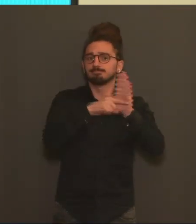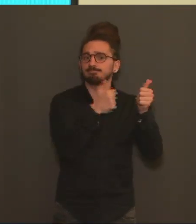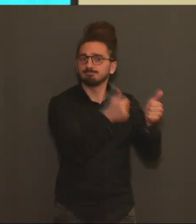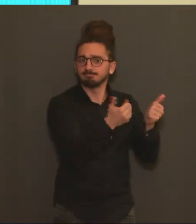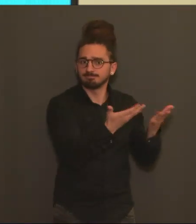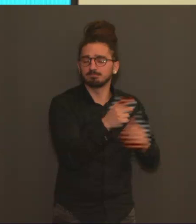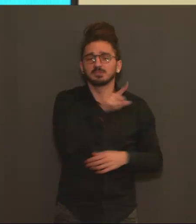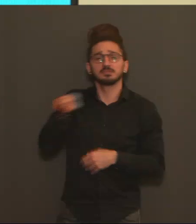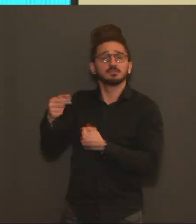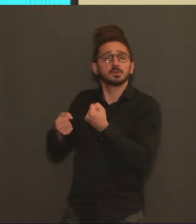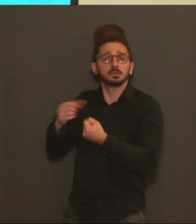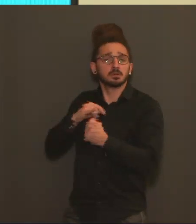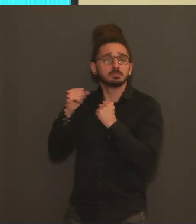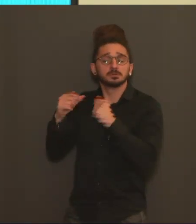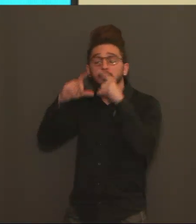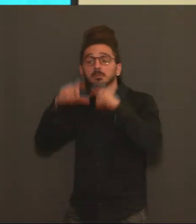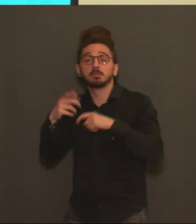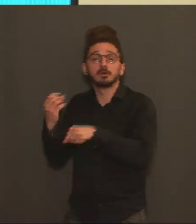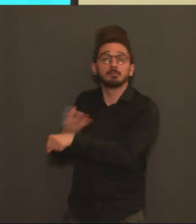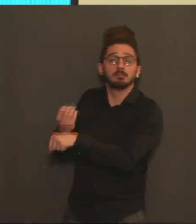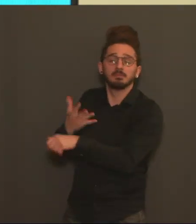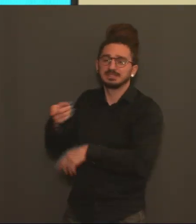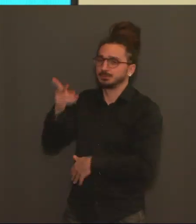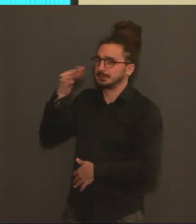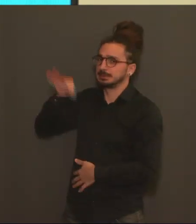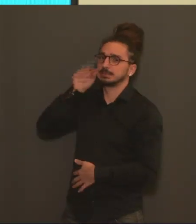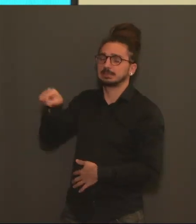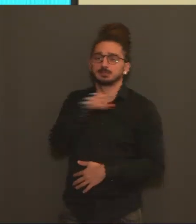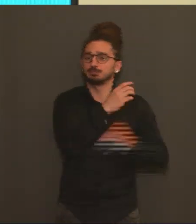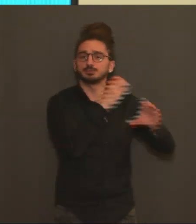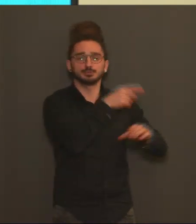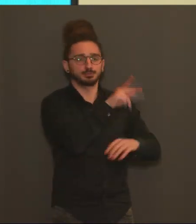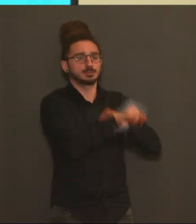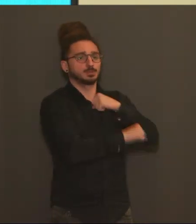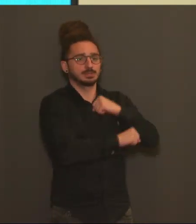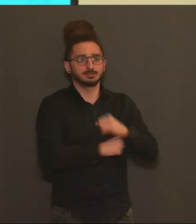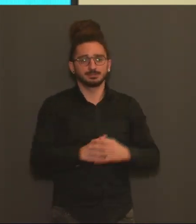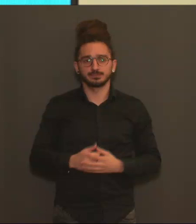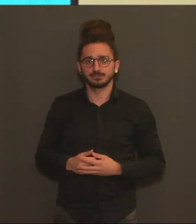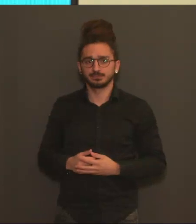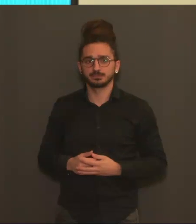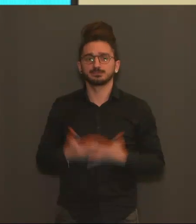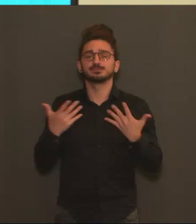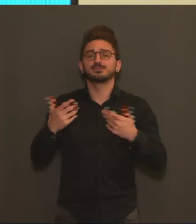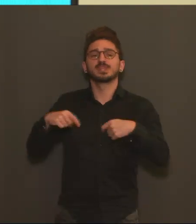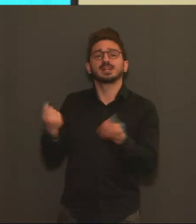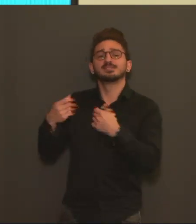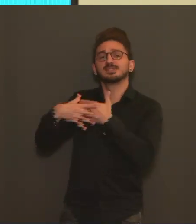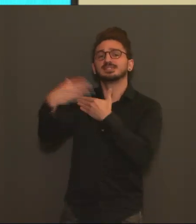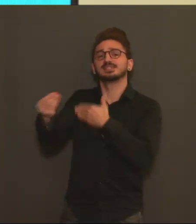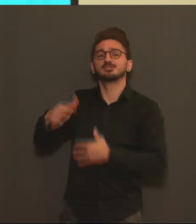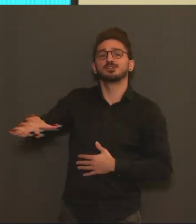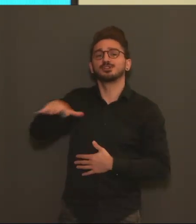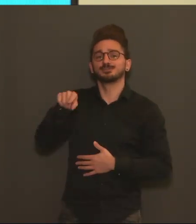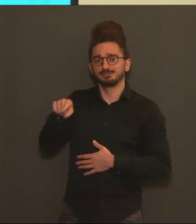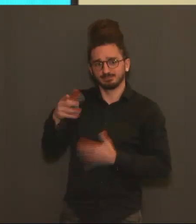Restez, si possible, à l'extérieur dans des vrais espaces ouverts, entièrement ventilés. On sait qu'il peut y avoir des tentes, par exemple.